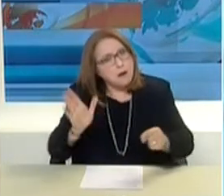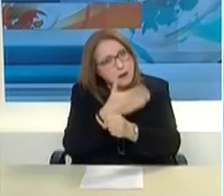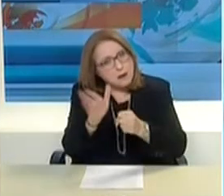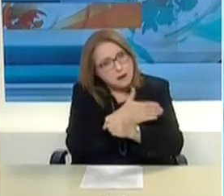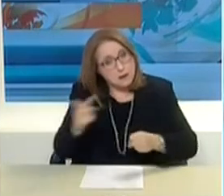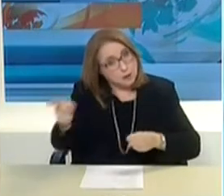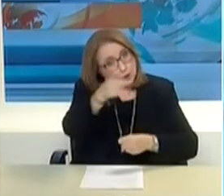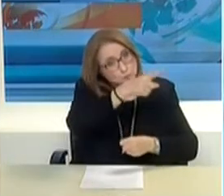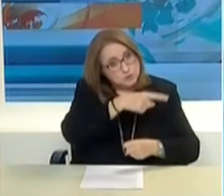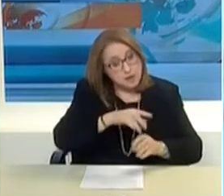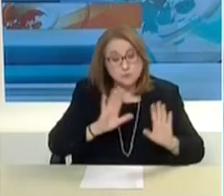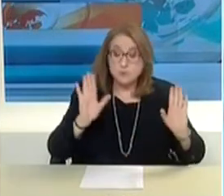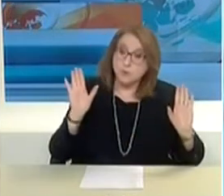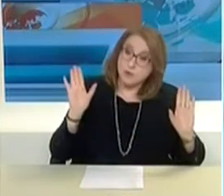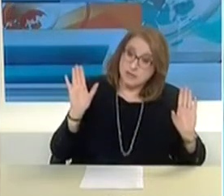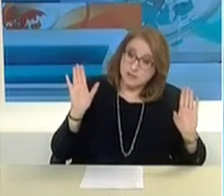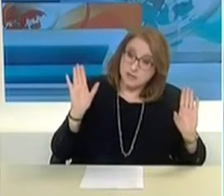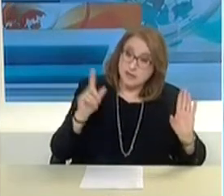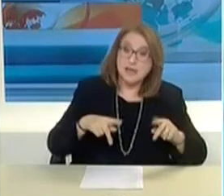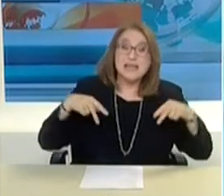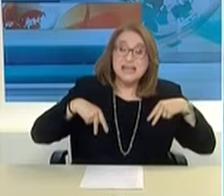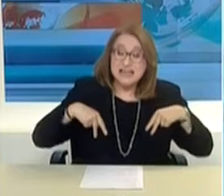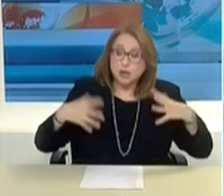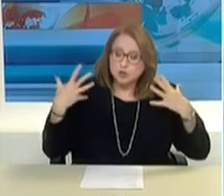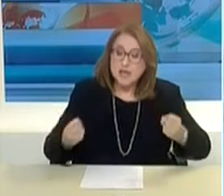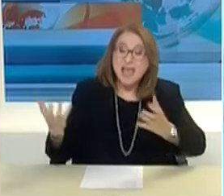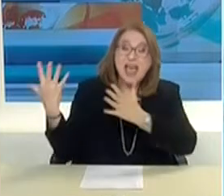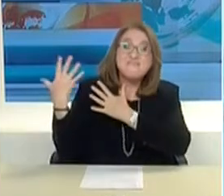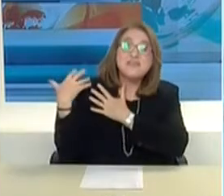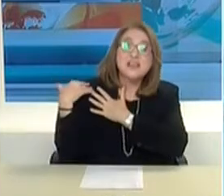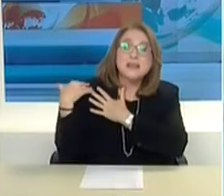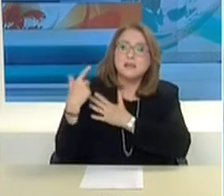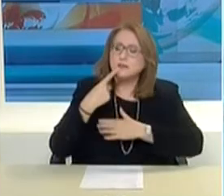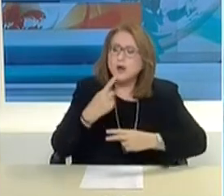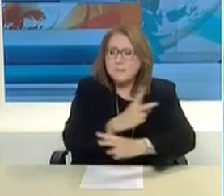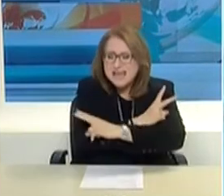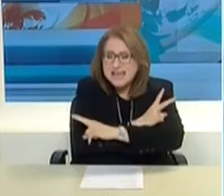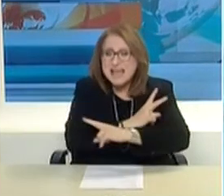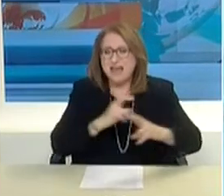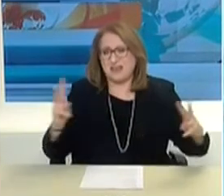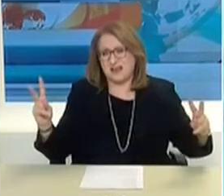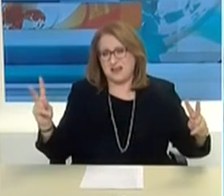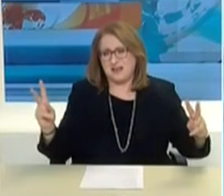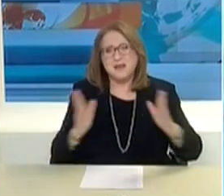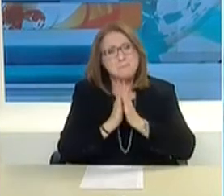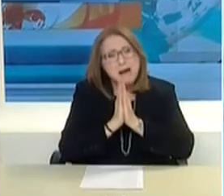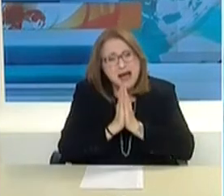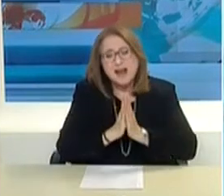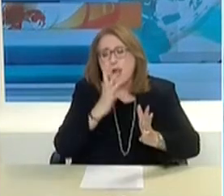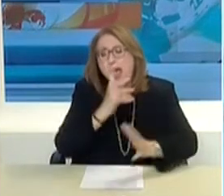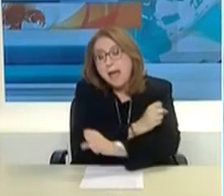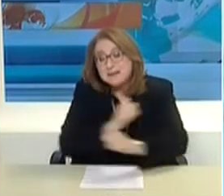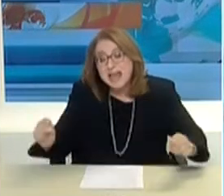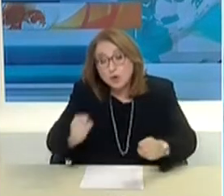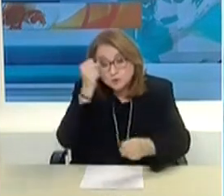ευθύνη αυτή όμως, η ελληνική πολιτεία επιφυλάσσεται γι' αυτό. Και πρέπει να είναι ξεκάθαρο. Επιτέλους ας μείνουμε όλοι σπίτι.